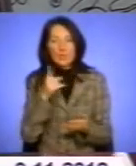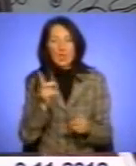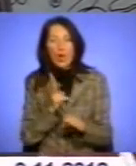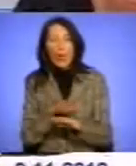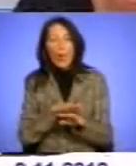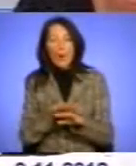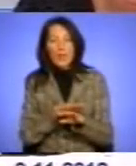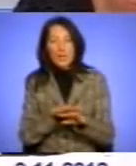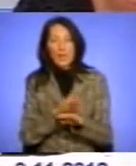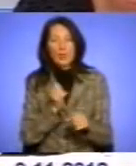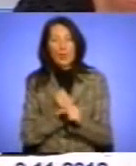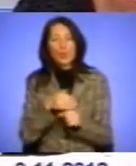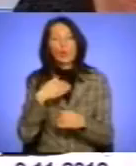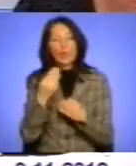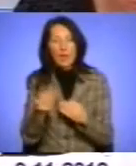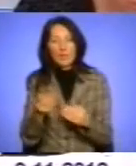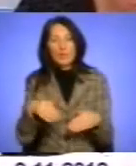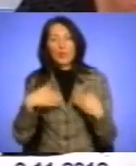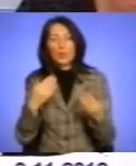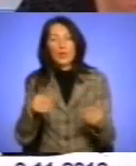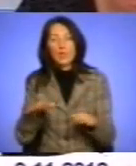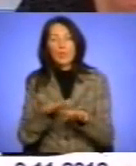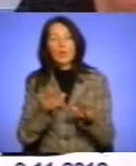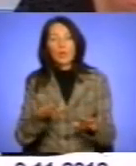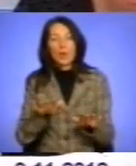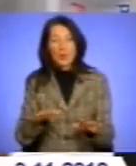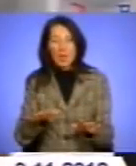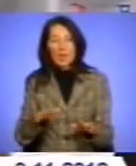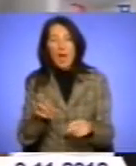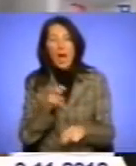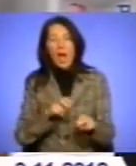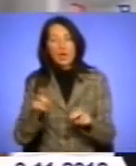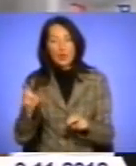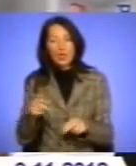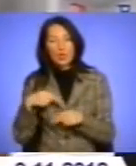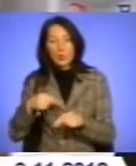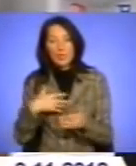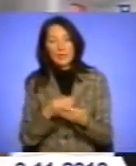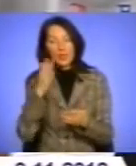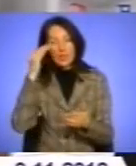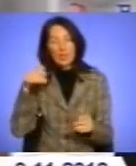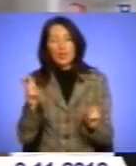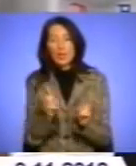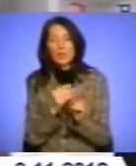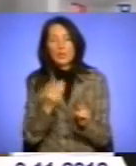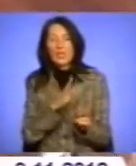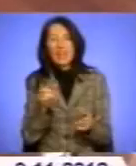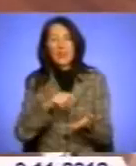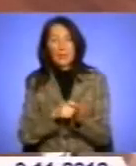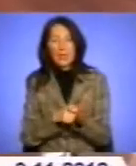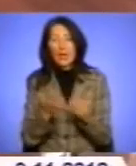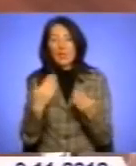ярмарку роботодавці пропонуватимуть вакансії, а шукачі роботи – свої таланти. Зустрічатимуться вони не в кабінетах,